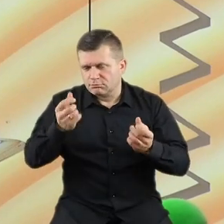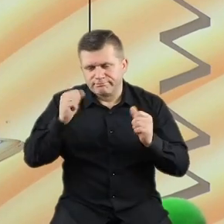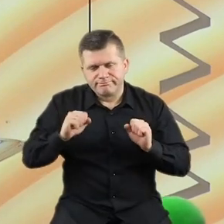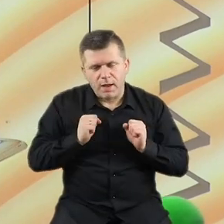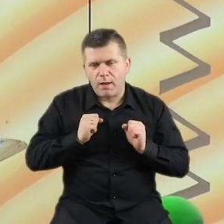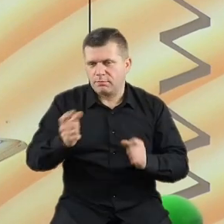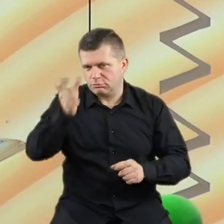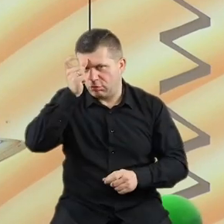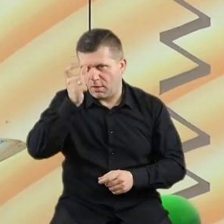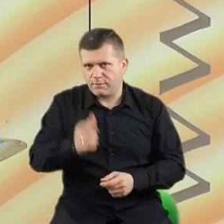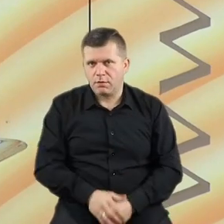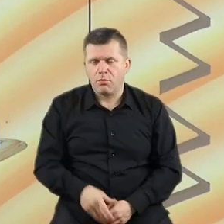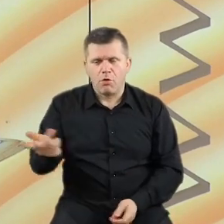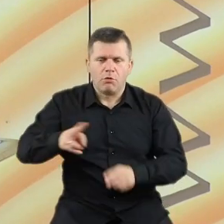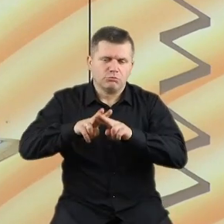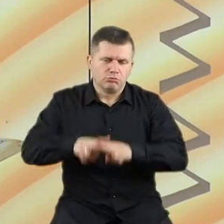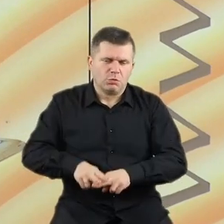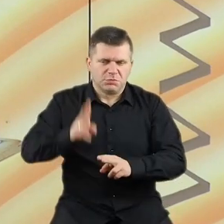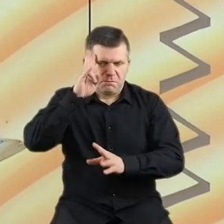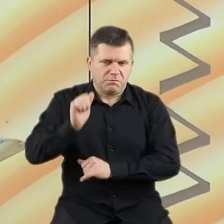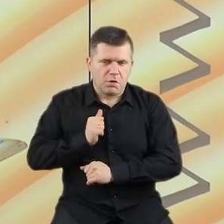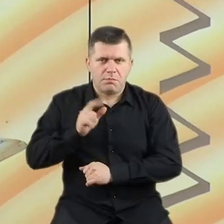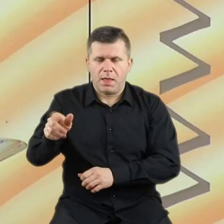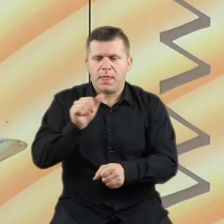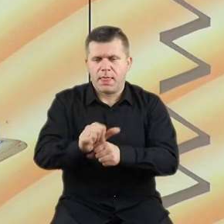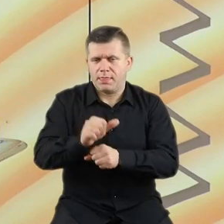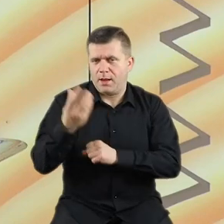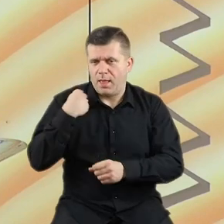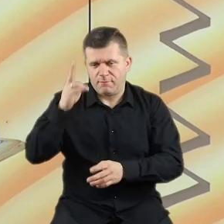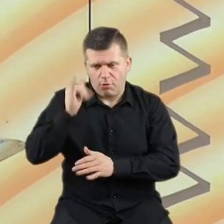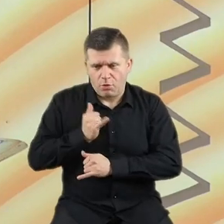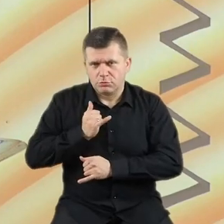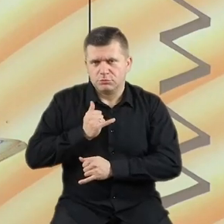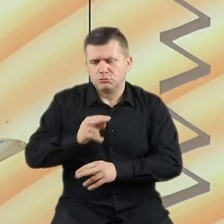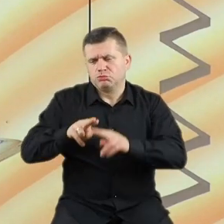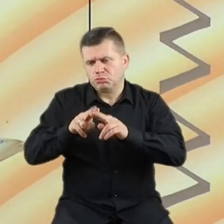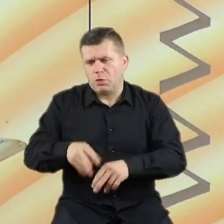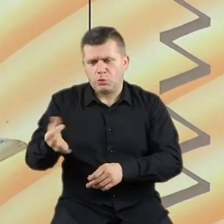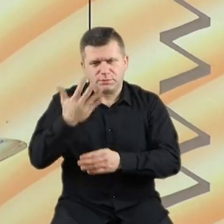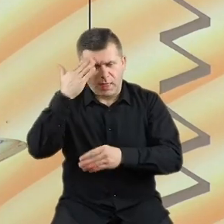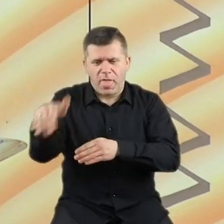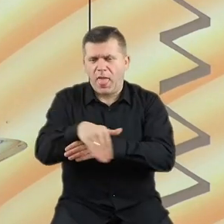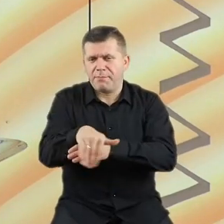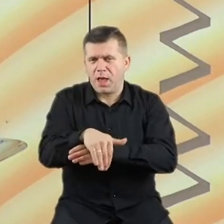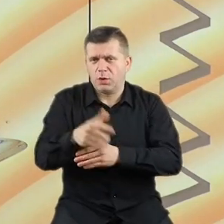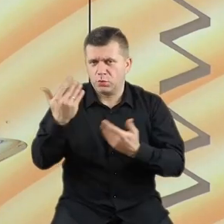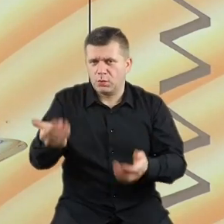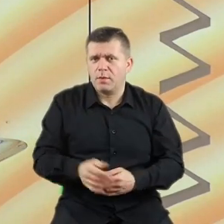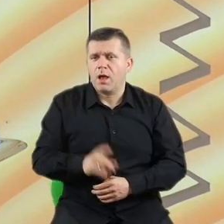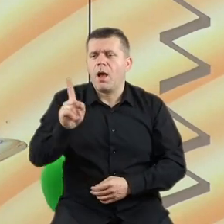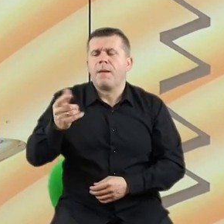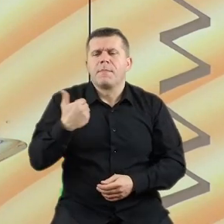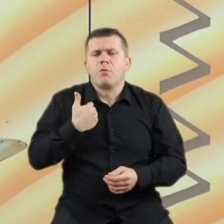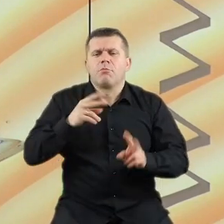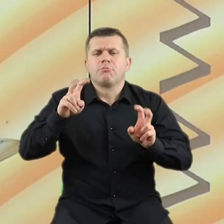błękitne i tak patrzy. No to on został w wojsku. On wstąpił do wojska w wieku lat 11. I on jest do wojsku, on jest teraz emerytowanym wojskowym, ale on przeszedł